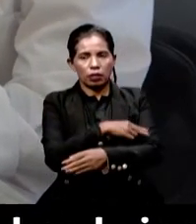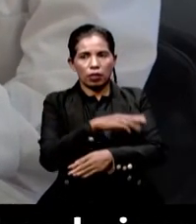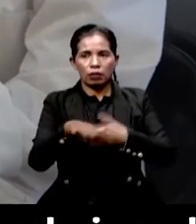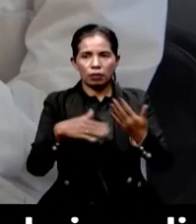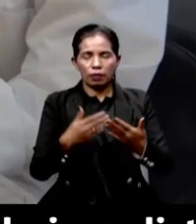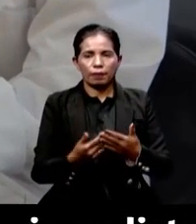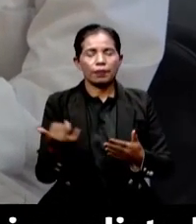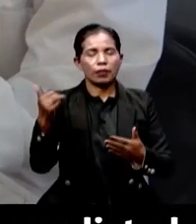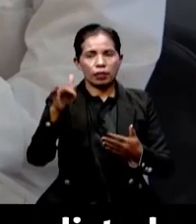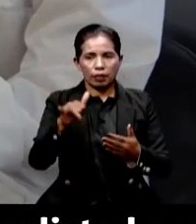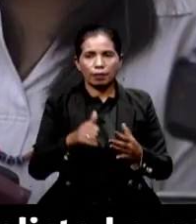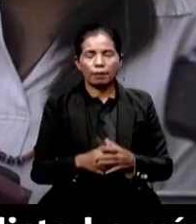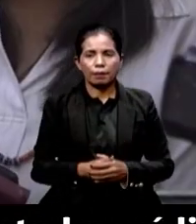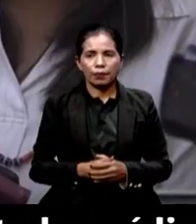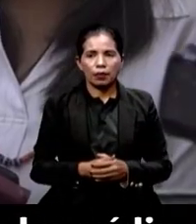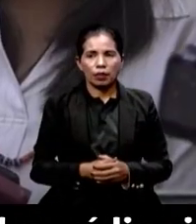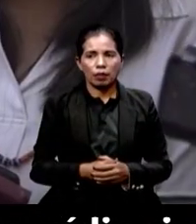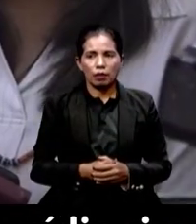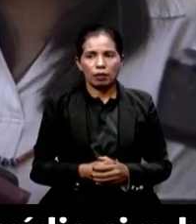Sira nebe mak maksudnya dan husi